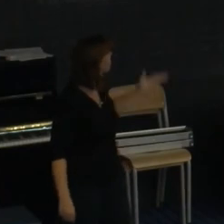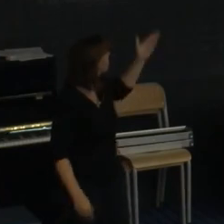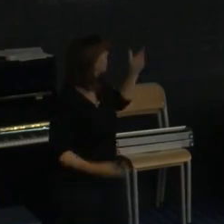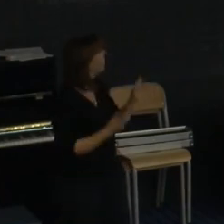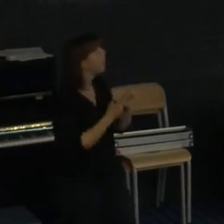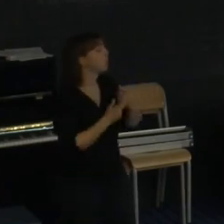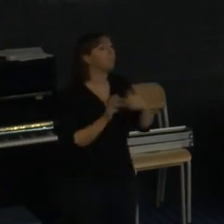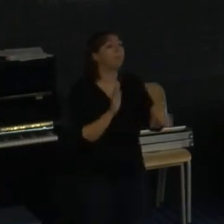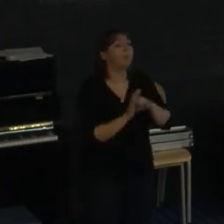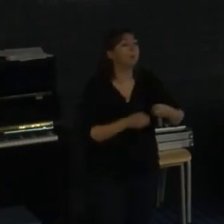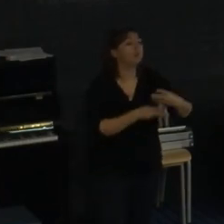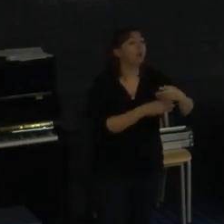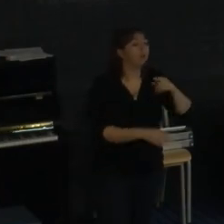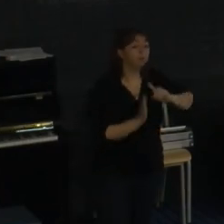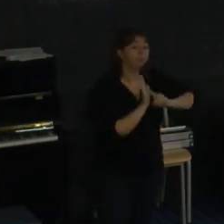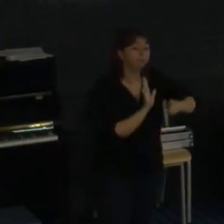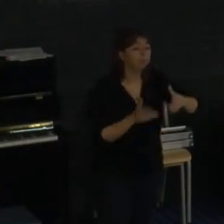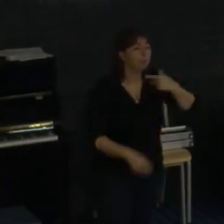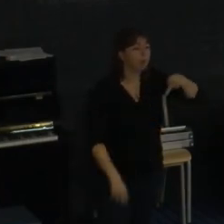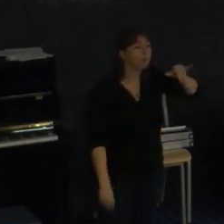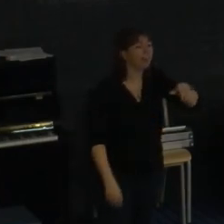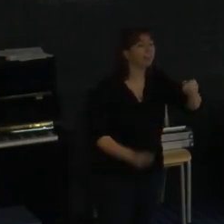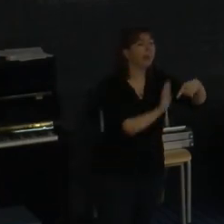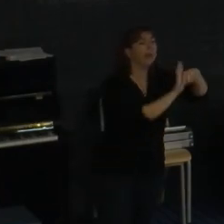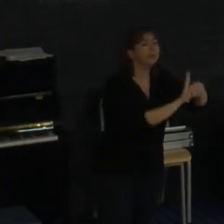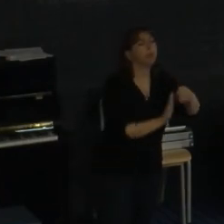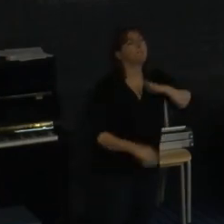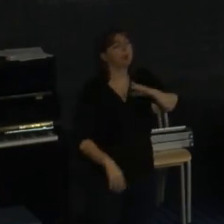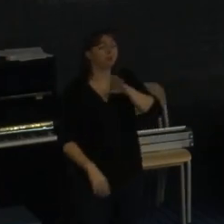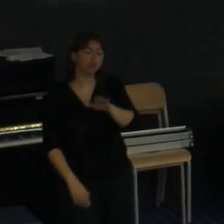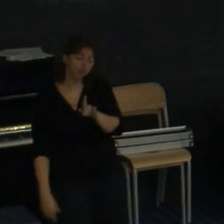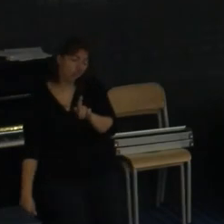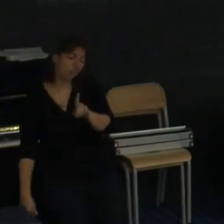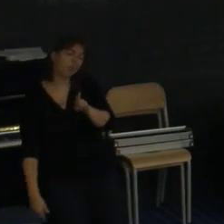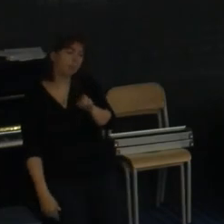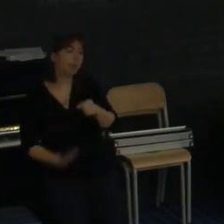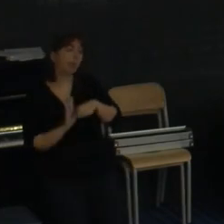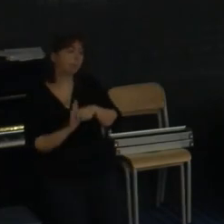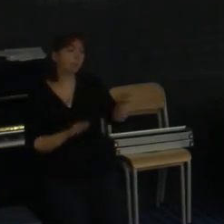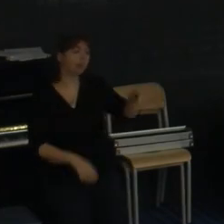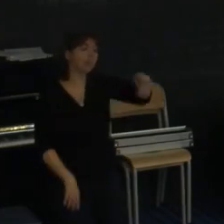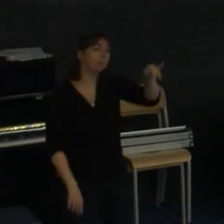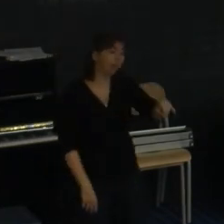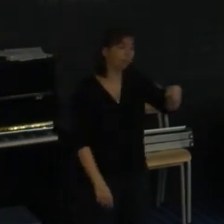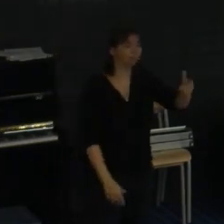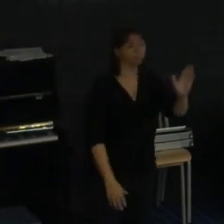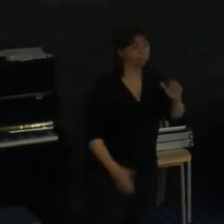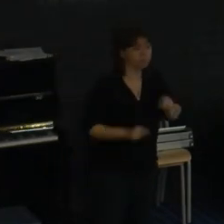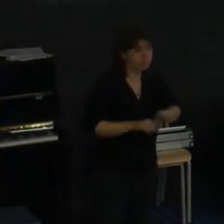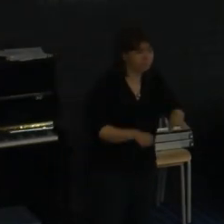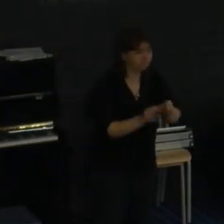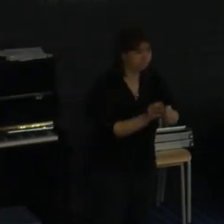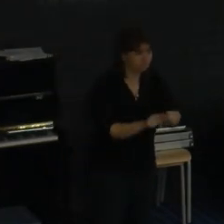afficher le code, c'est PyList. Tout à l'heure, dans PDB, c'était List. Ben, maintenant, c'est PyList. Donc, il y a la même chose. C'est à peu près la même interface. On a aussi